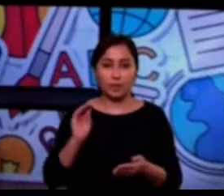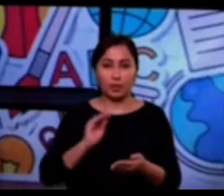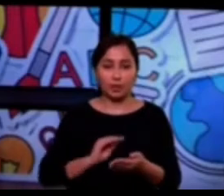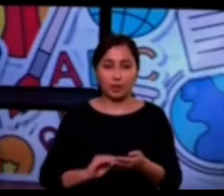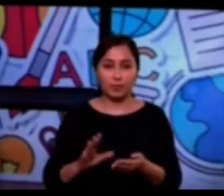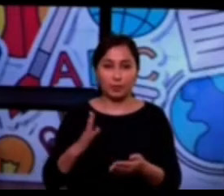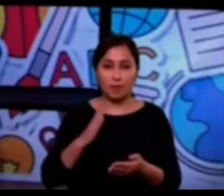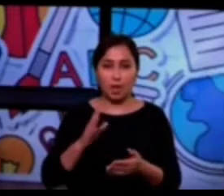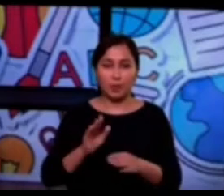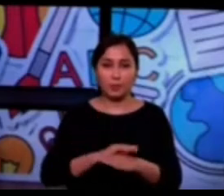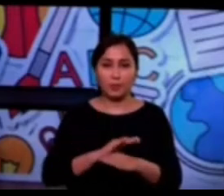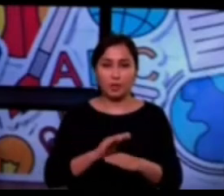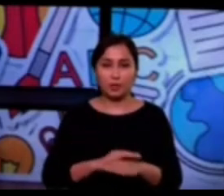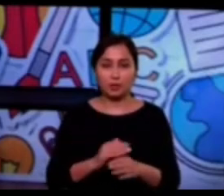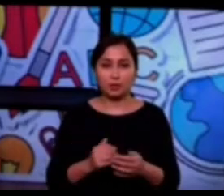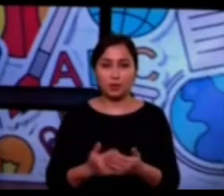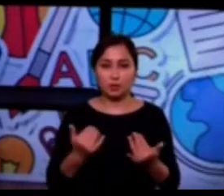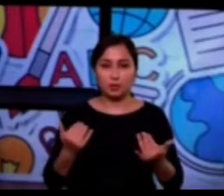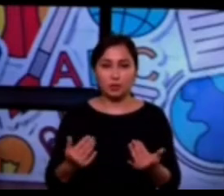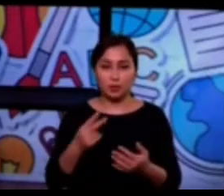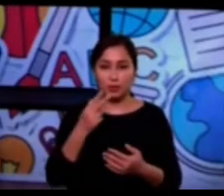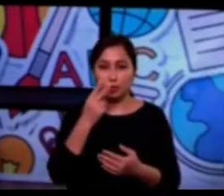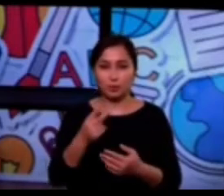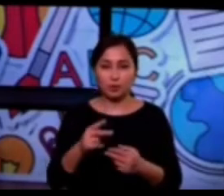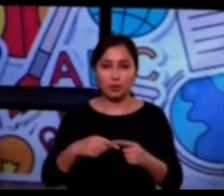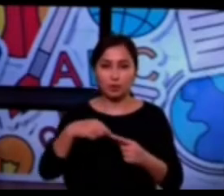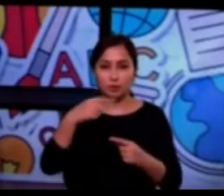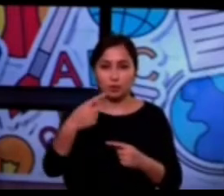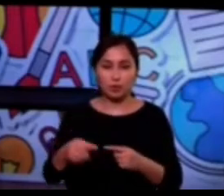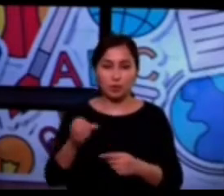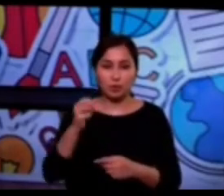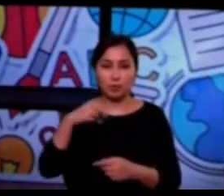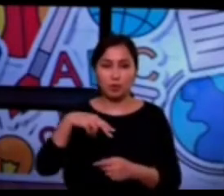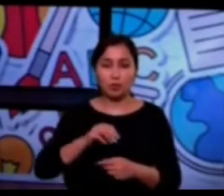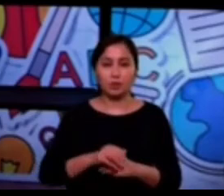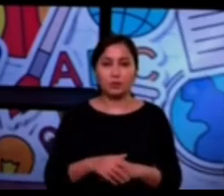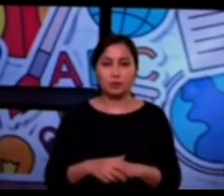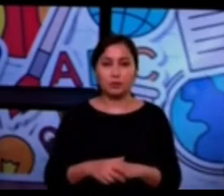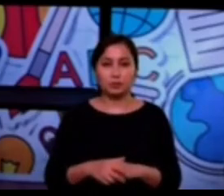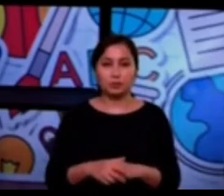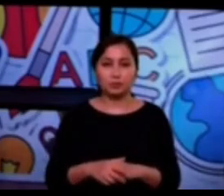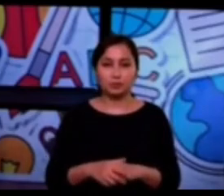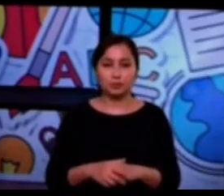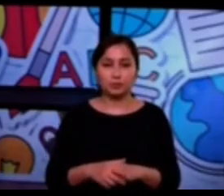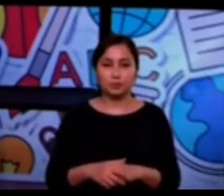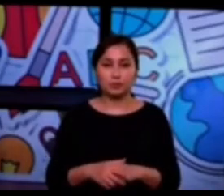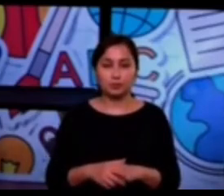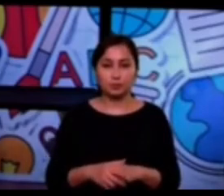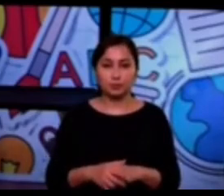Написали? Молодцы! Теперь смотрим на следующий элемент.